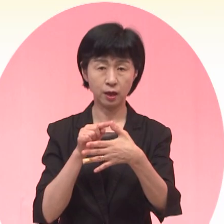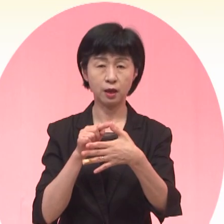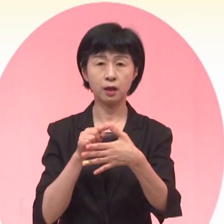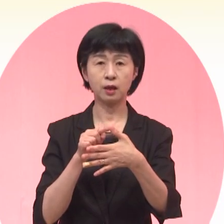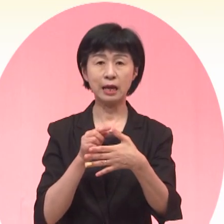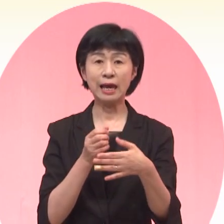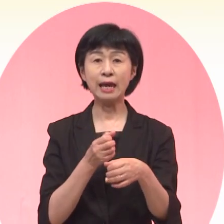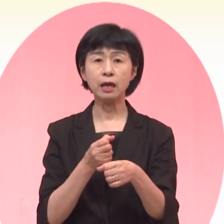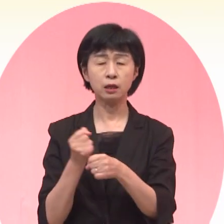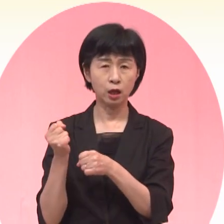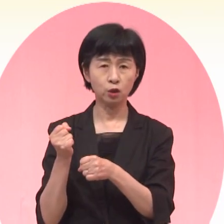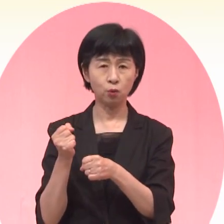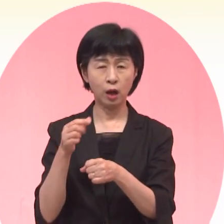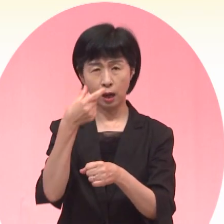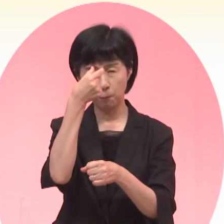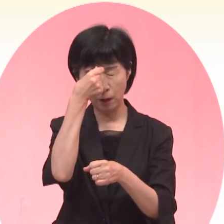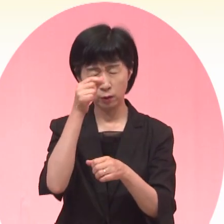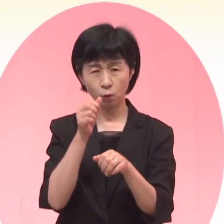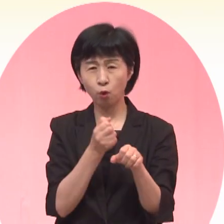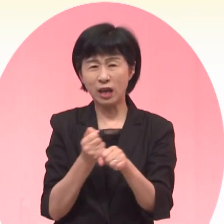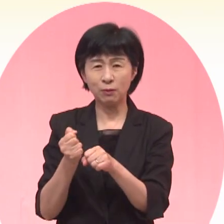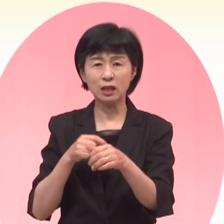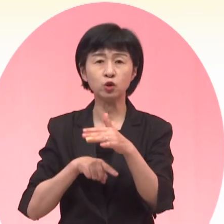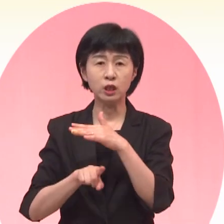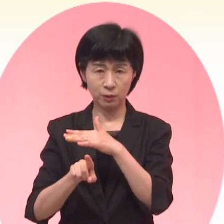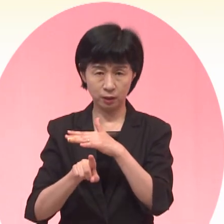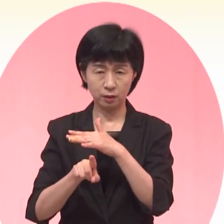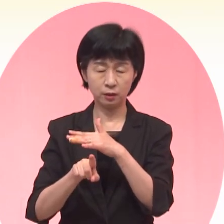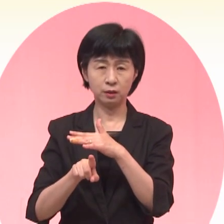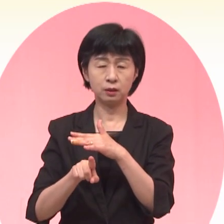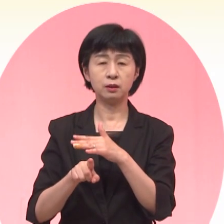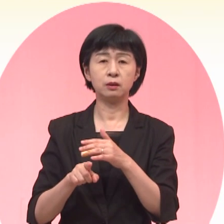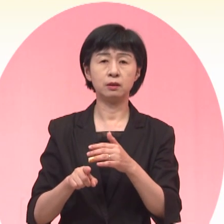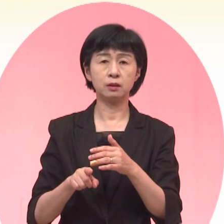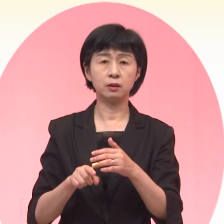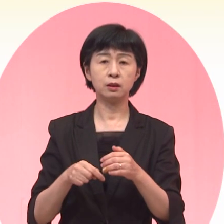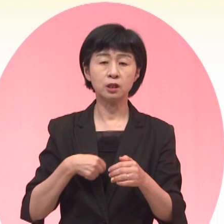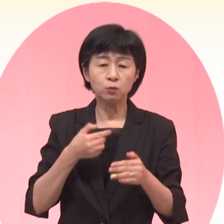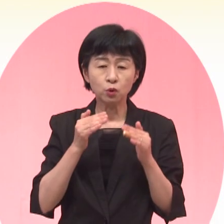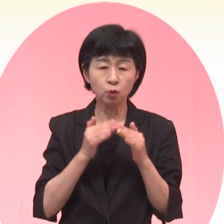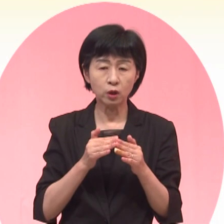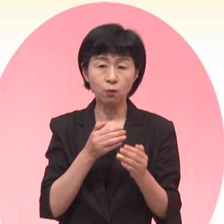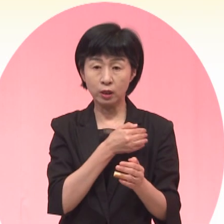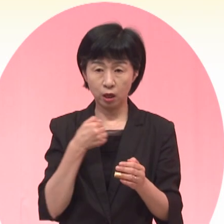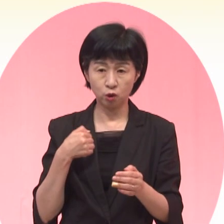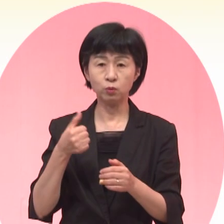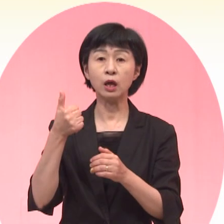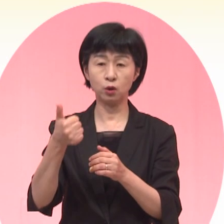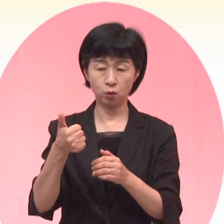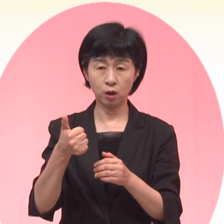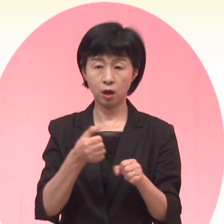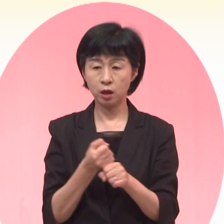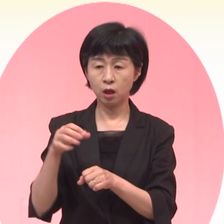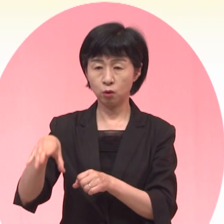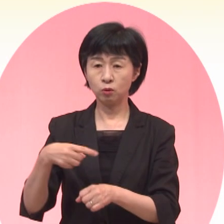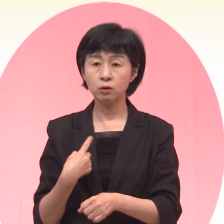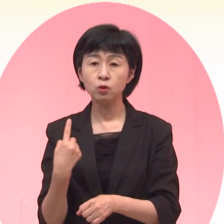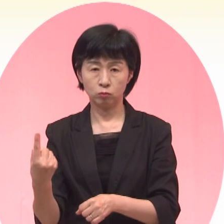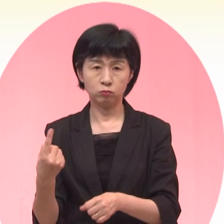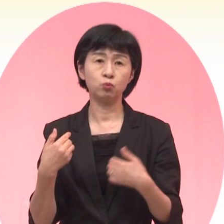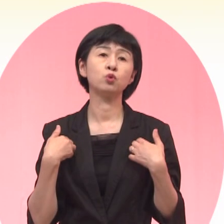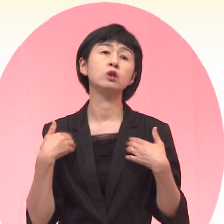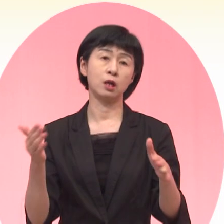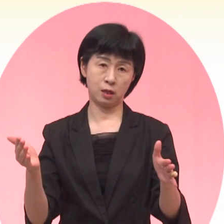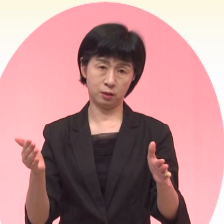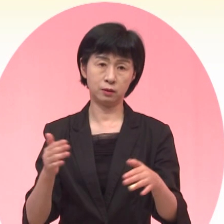1. 避難とは難を避けることです。安全な場所にいる人まで避難場所に行く必要は